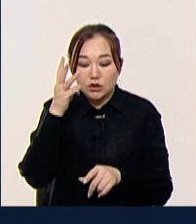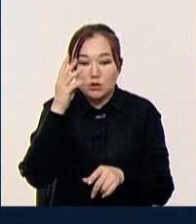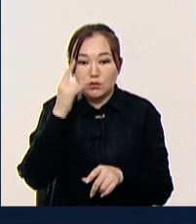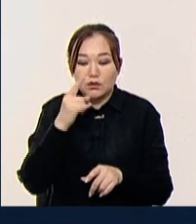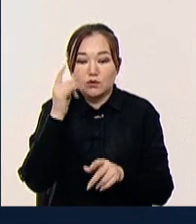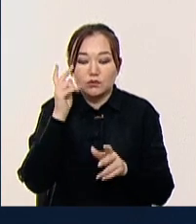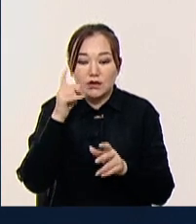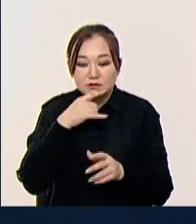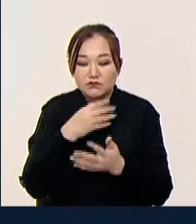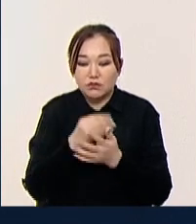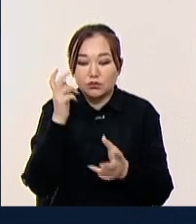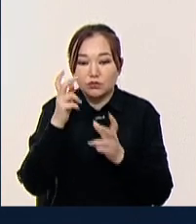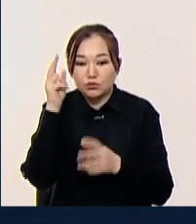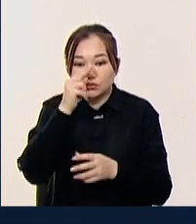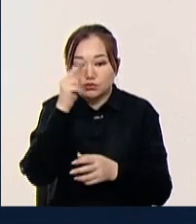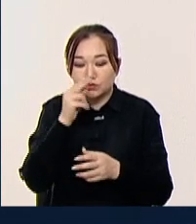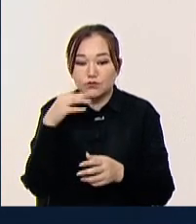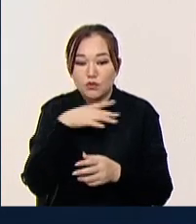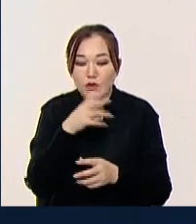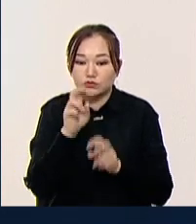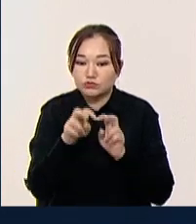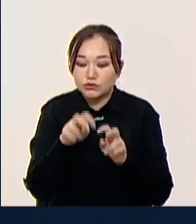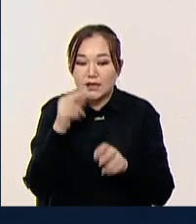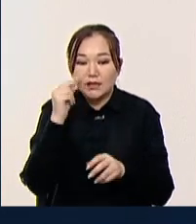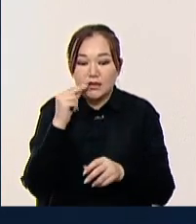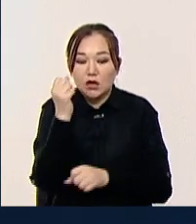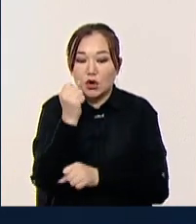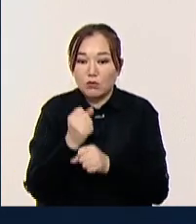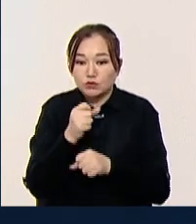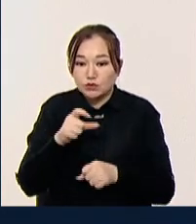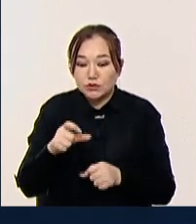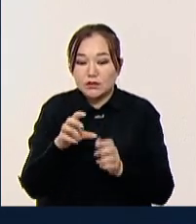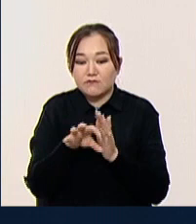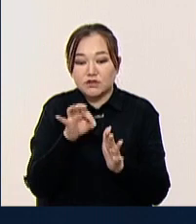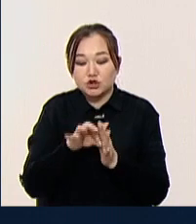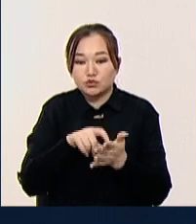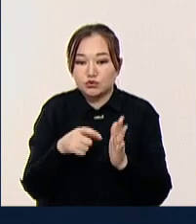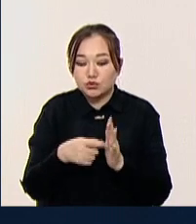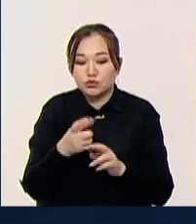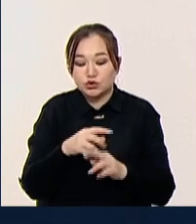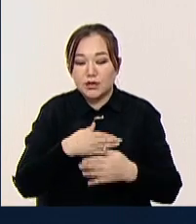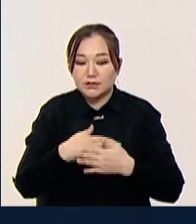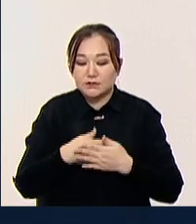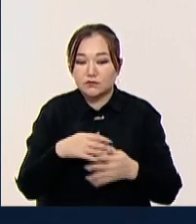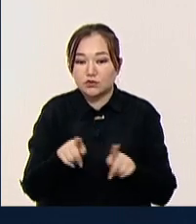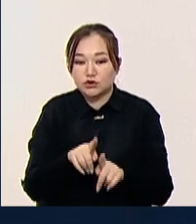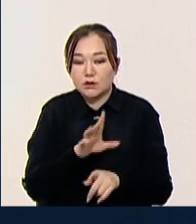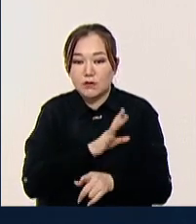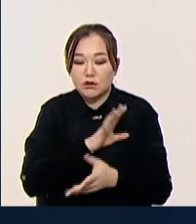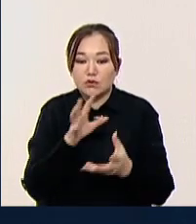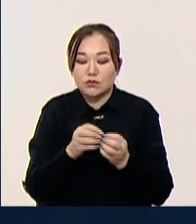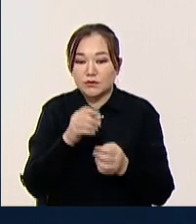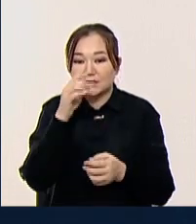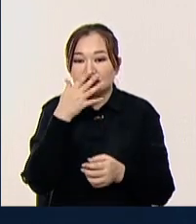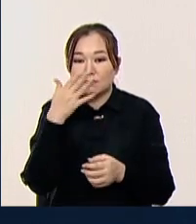студенттер көптеп келіп дауыс берді. Ал Қытайда еңбек етіп жатқан қазақстандықтар сайлау учаскесінде белсенділіктерін танытты. Жалпы еліміздің